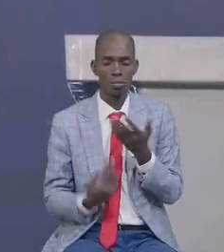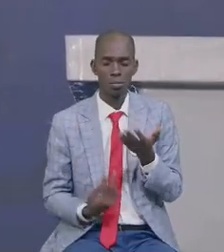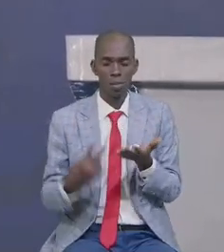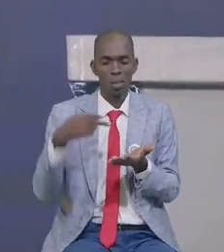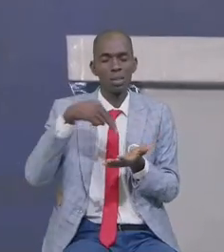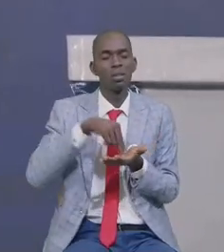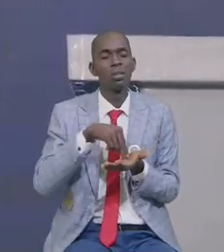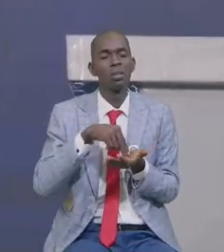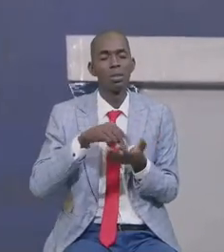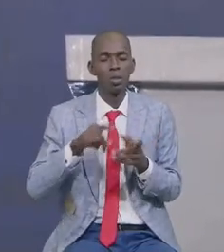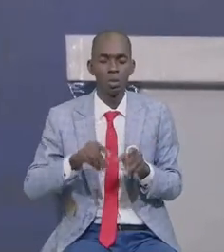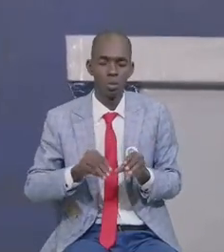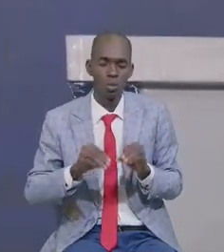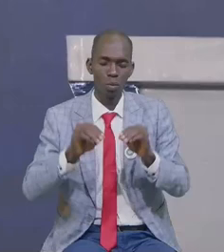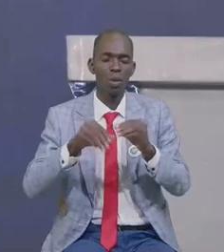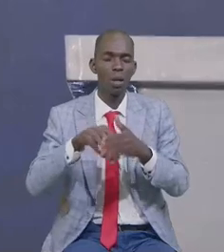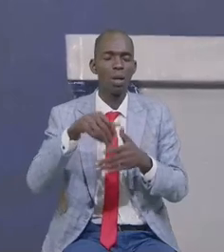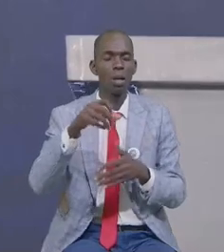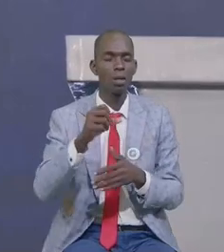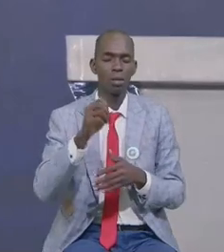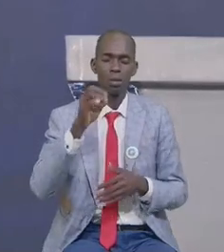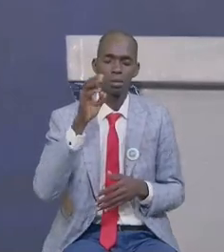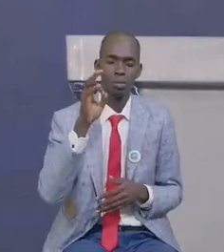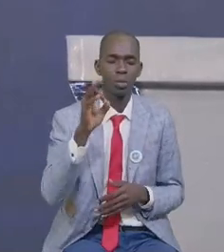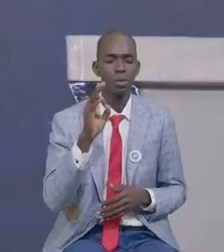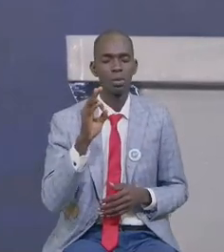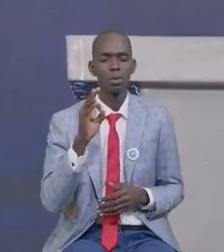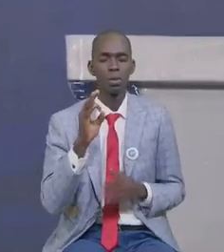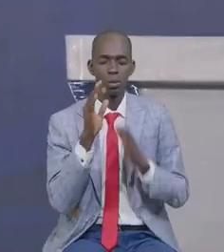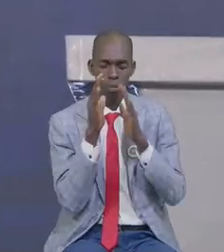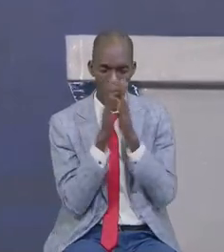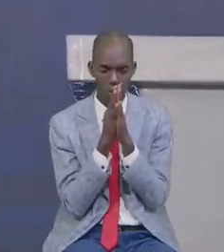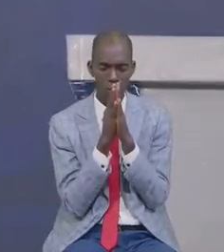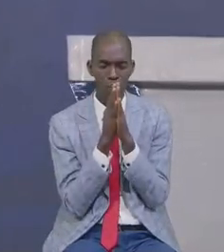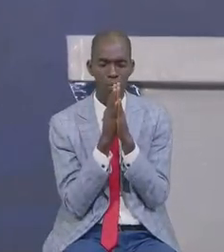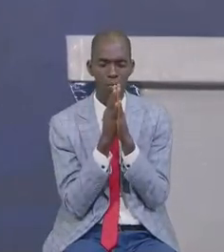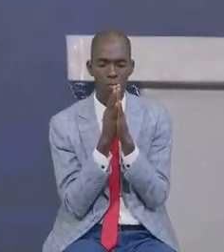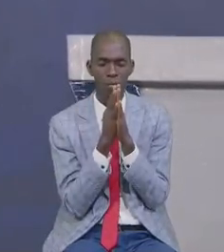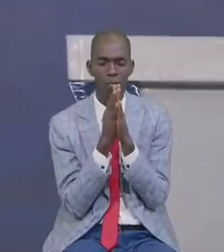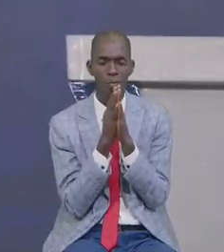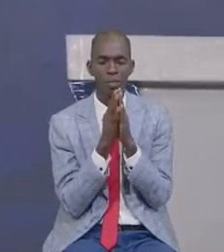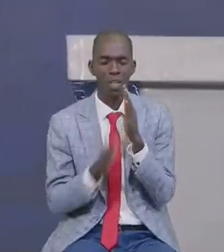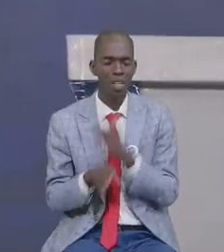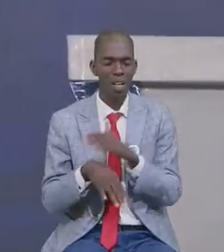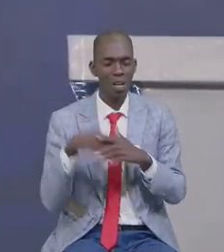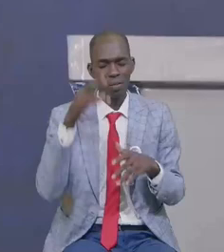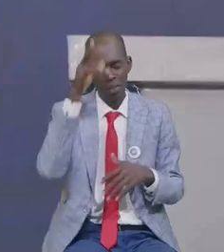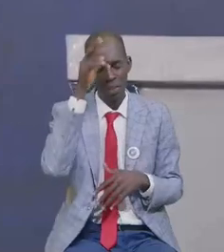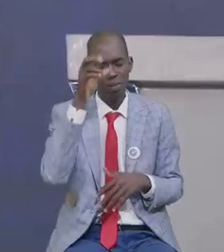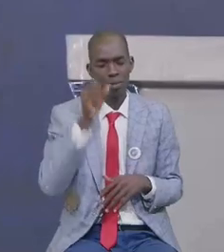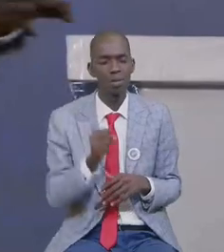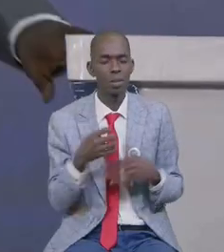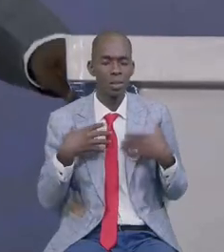Lève-toi, avance, prêche, prie, chasse les démons, guéris